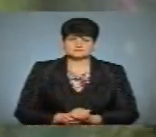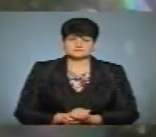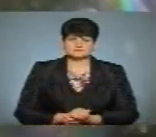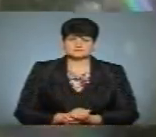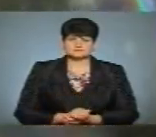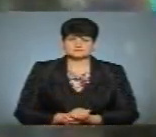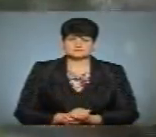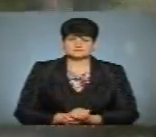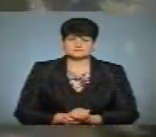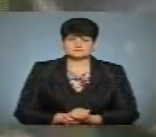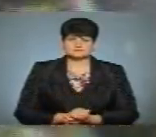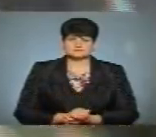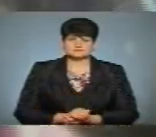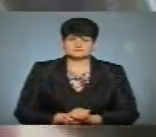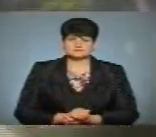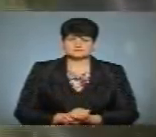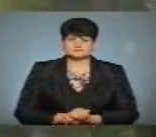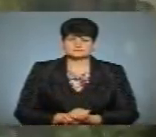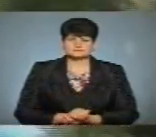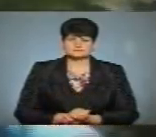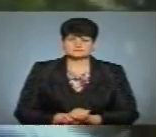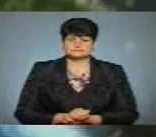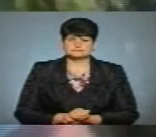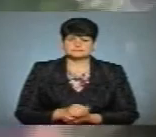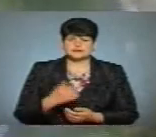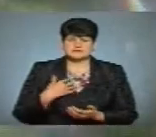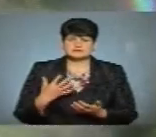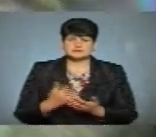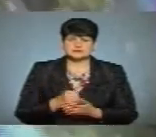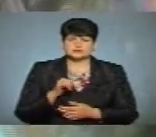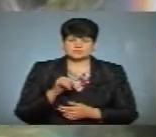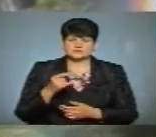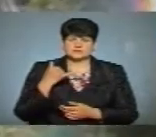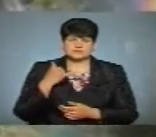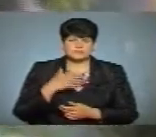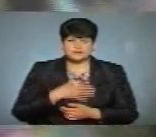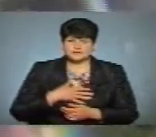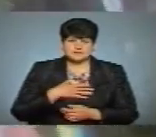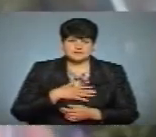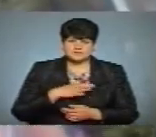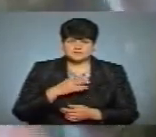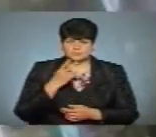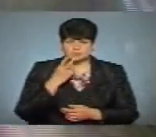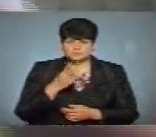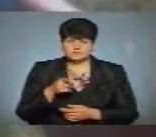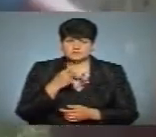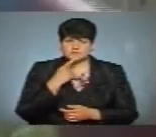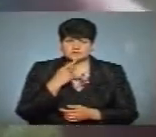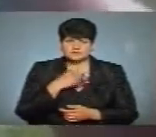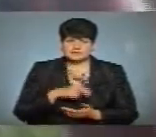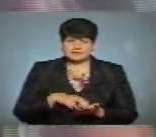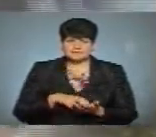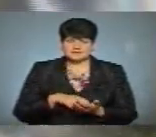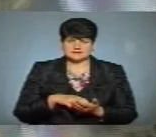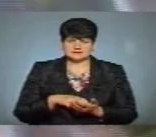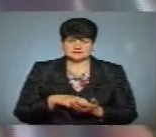Ходи до... Добре, добре. Я зараз знайду твій телефон, ти тільки не переживай, добре? Подивися, в тебе кров, не бійся.